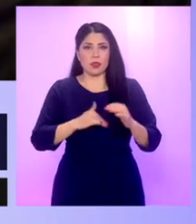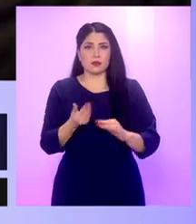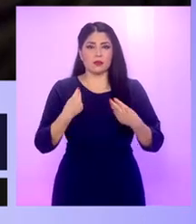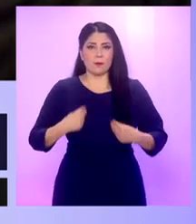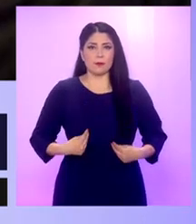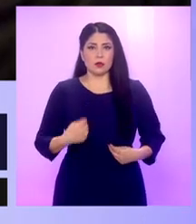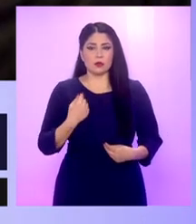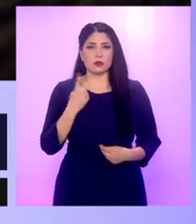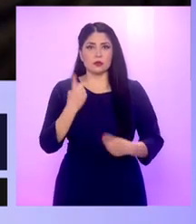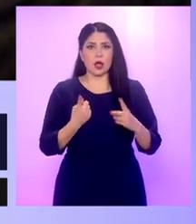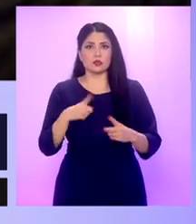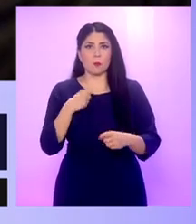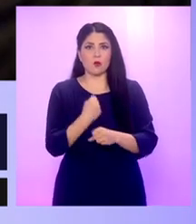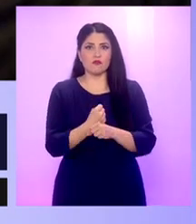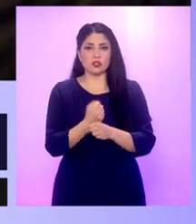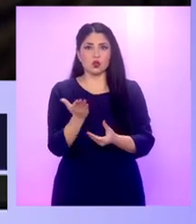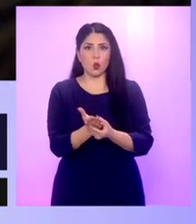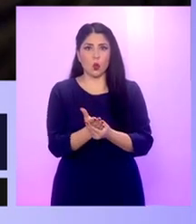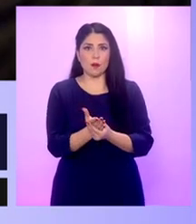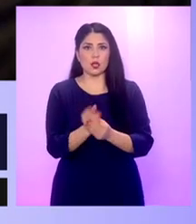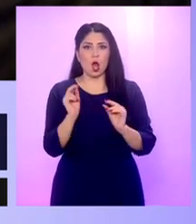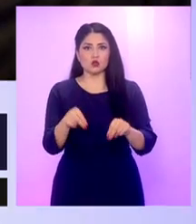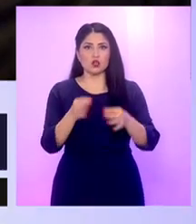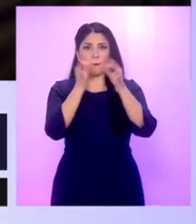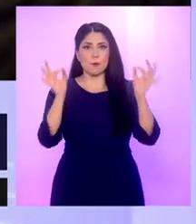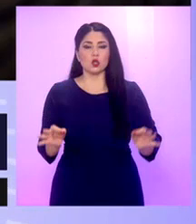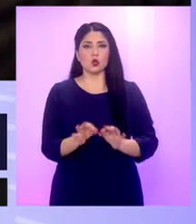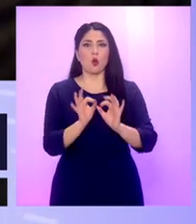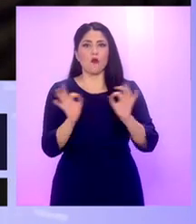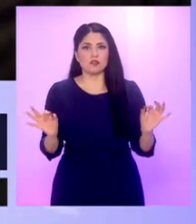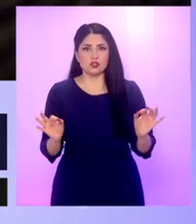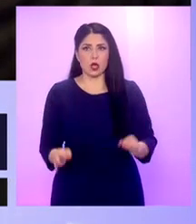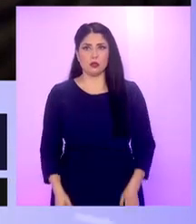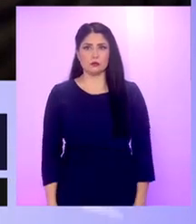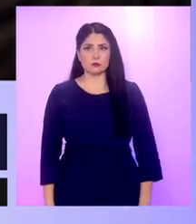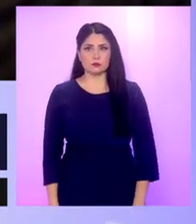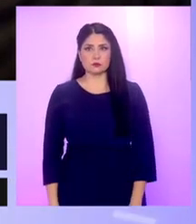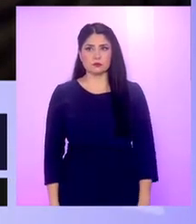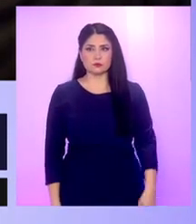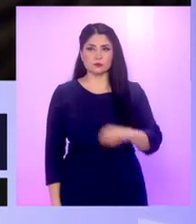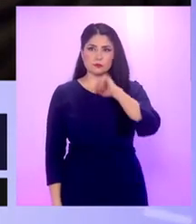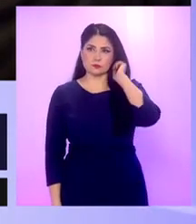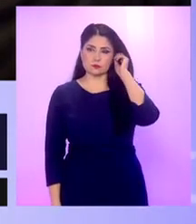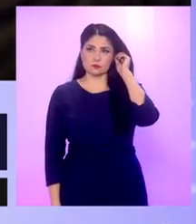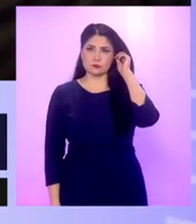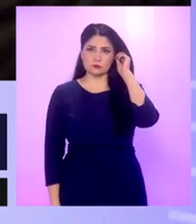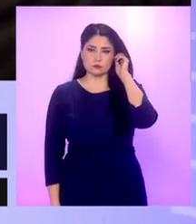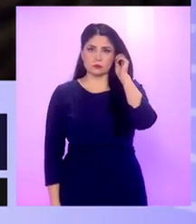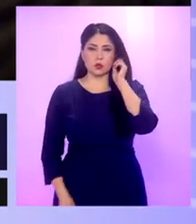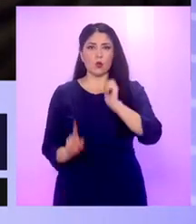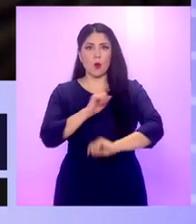moment ce se pot, astfel de documente pot să ajungă în Monitorul Oficial, deci cu capacitate de punere în